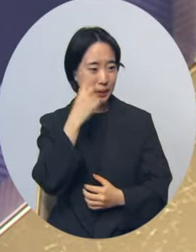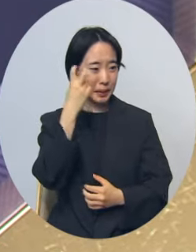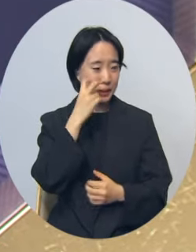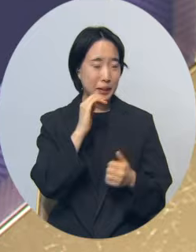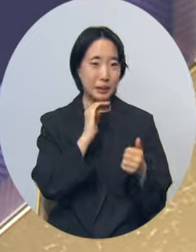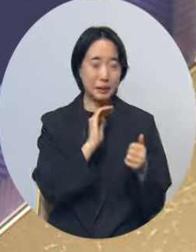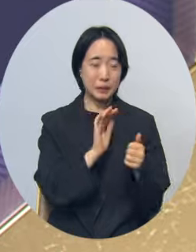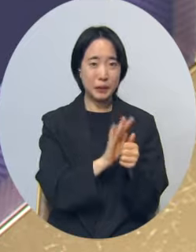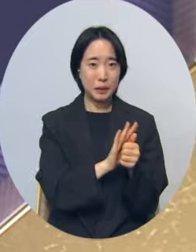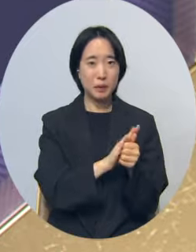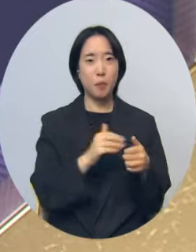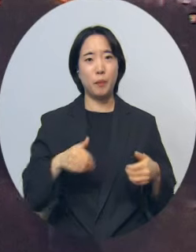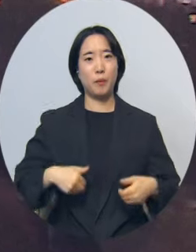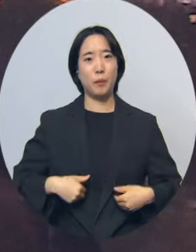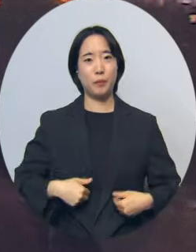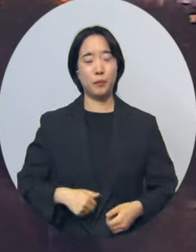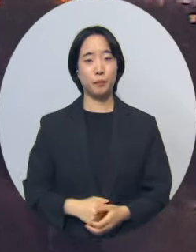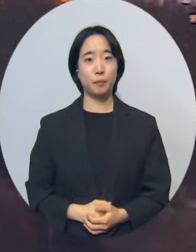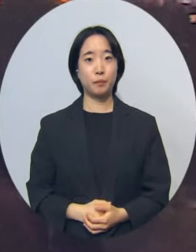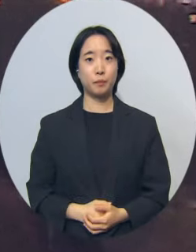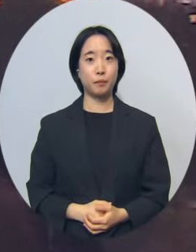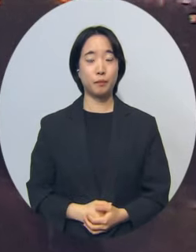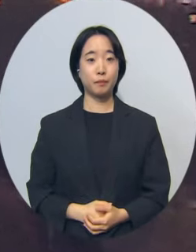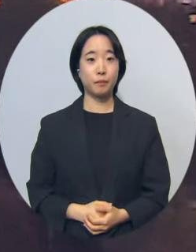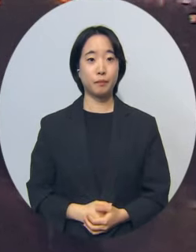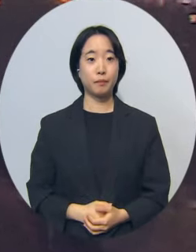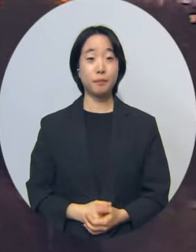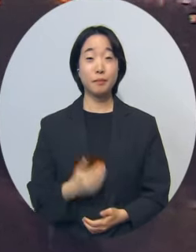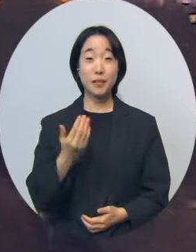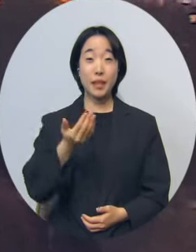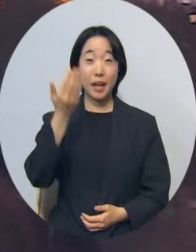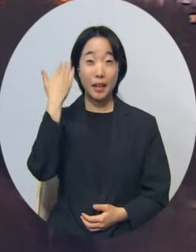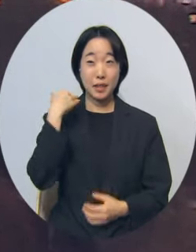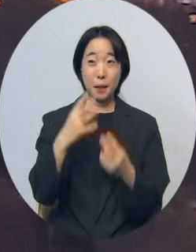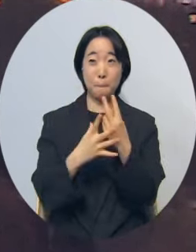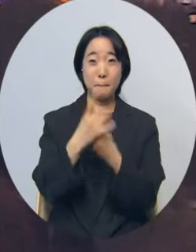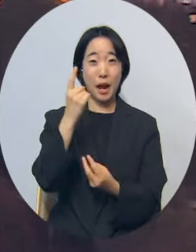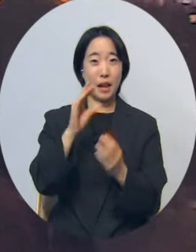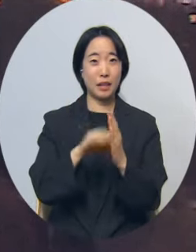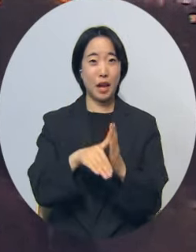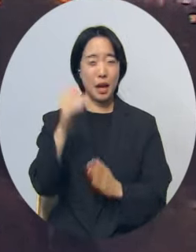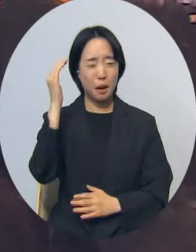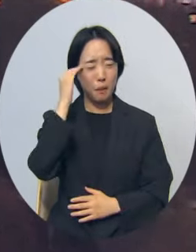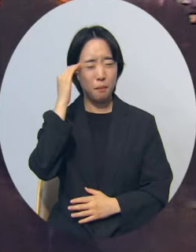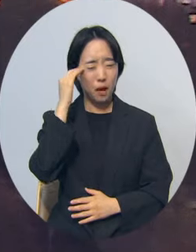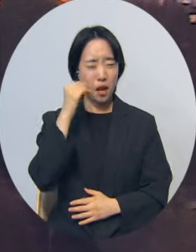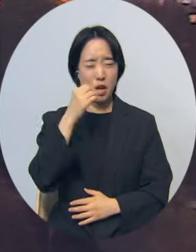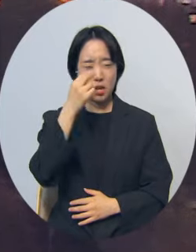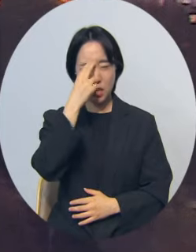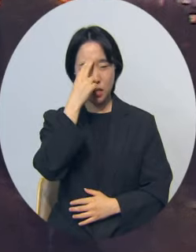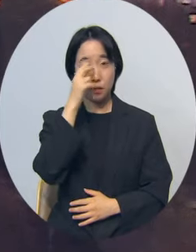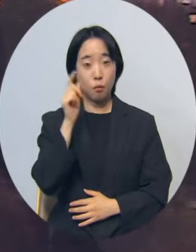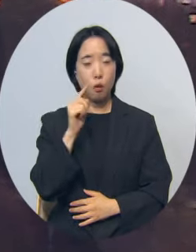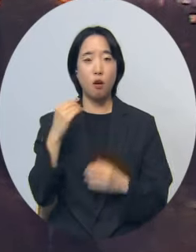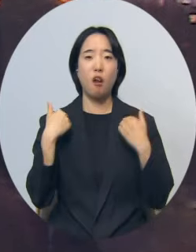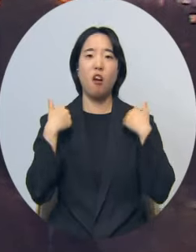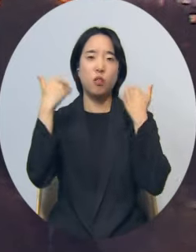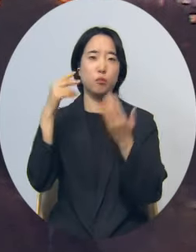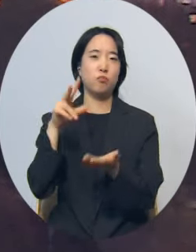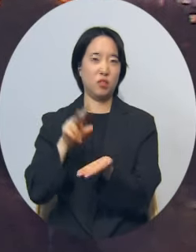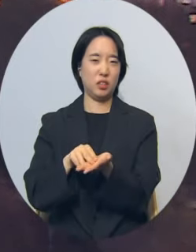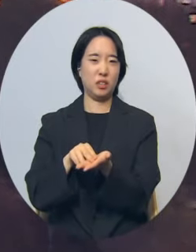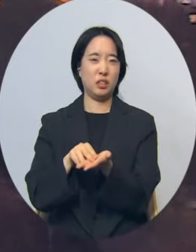있어야 한다는 사실입니다. 과거 통합을 가로막았던 모든 갈등은 실상 어른들, 즉